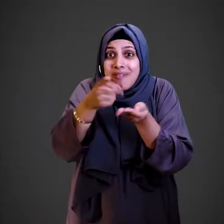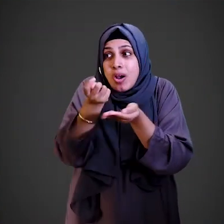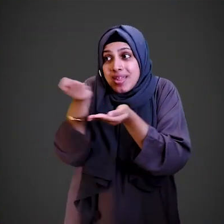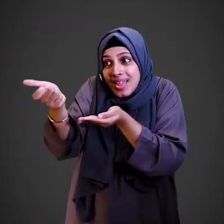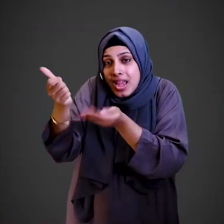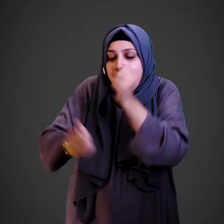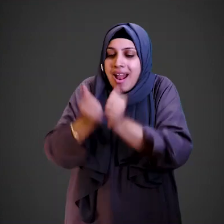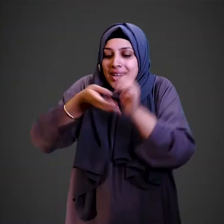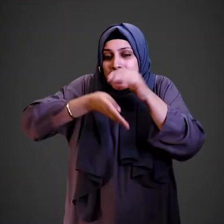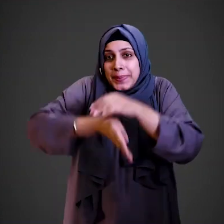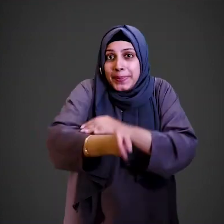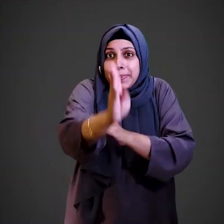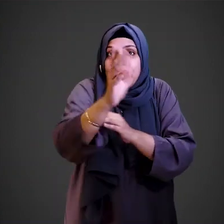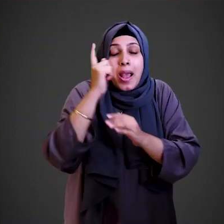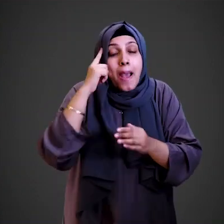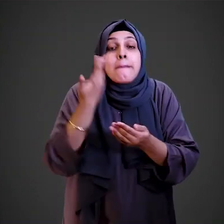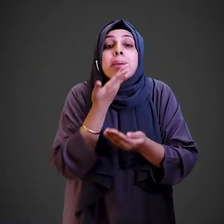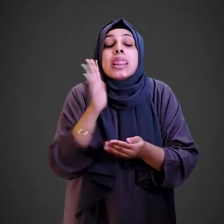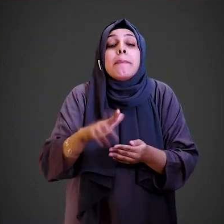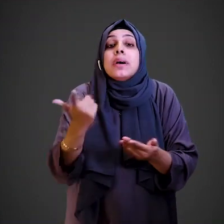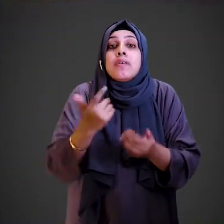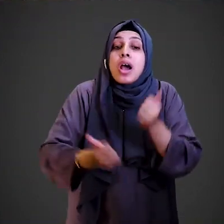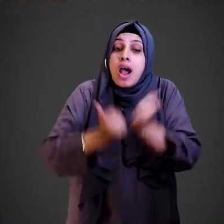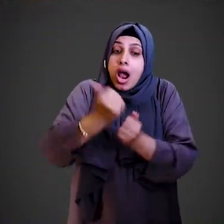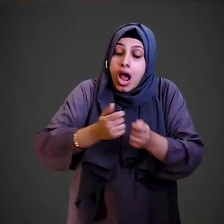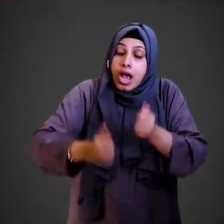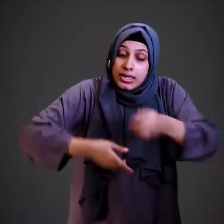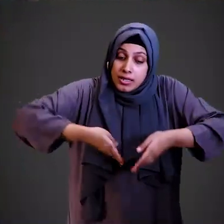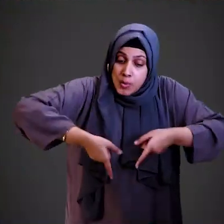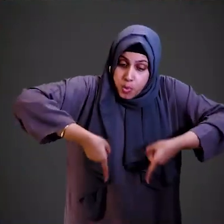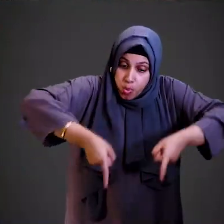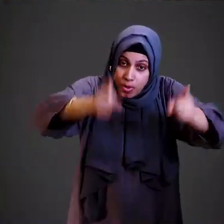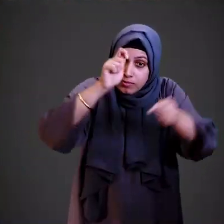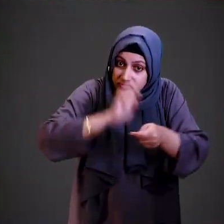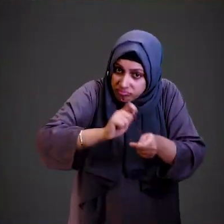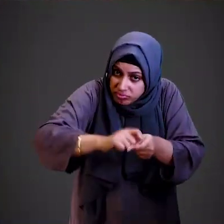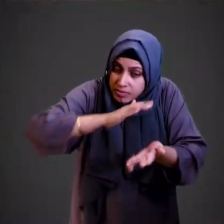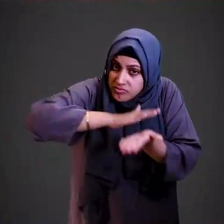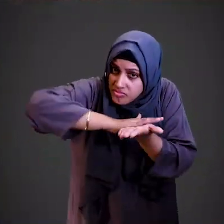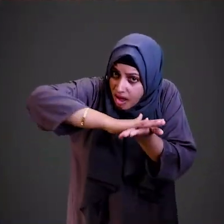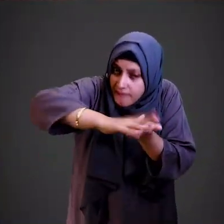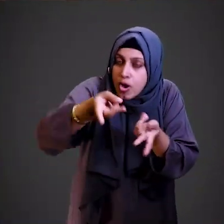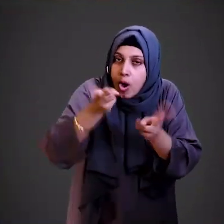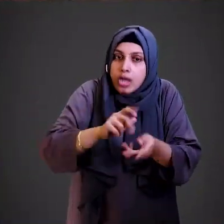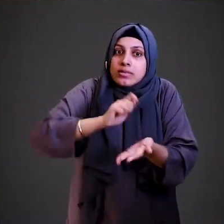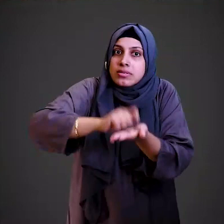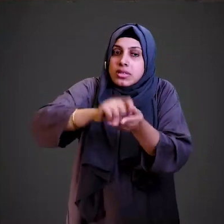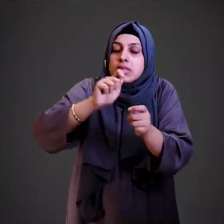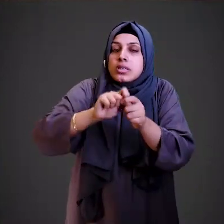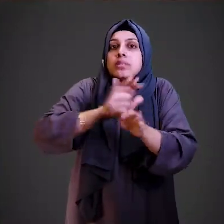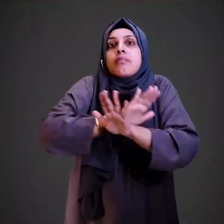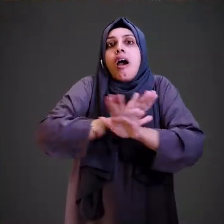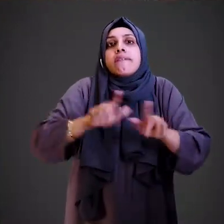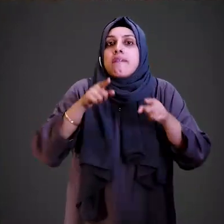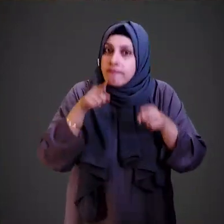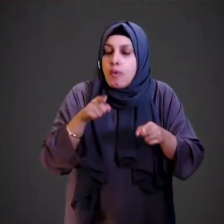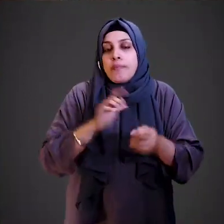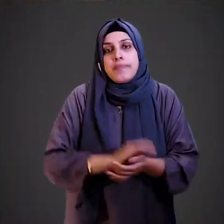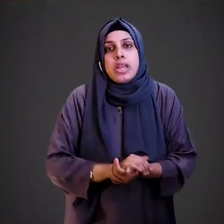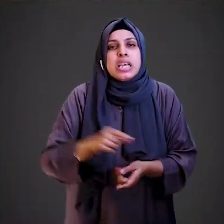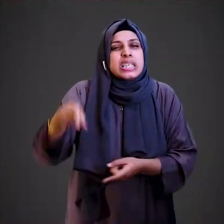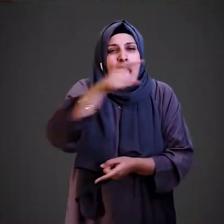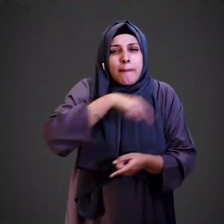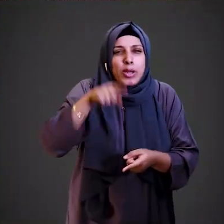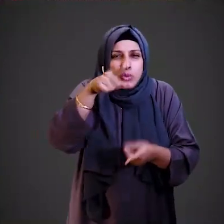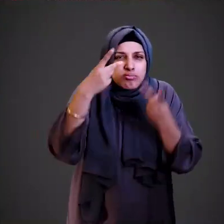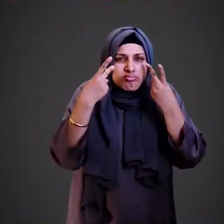अदा करती है, जिसका मेन मकसद सड़क की मुरम्मत और उसकी मेंटेनेंस का होता है। आपने ज़रूर